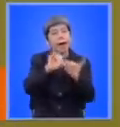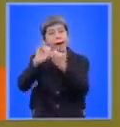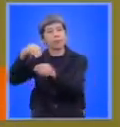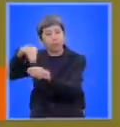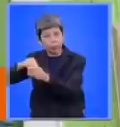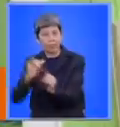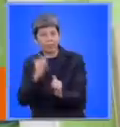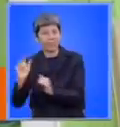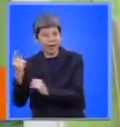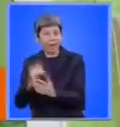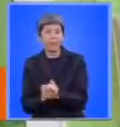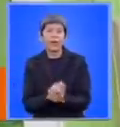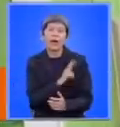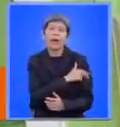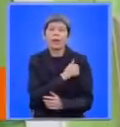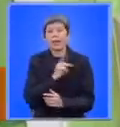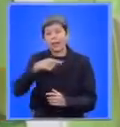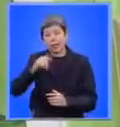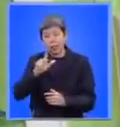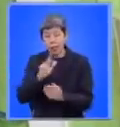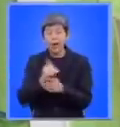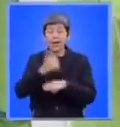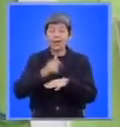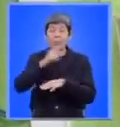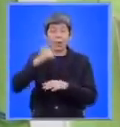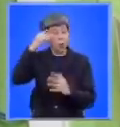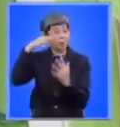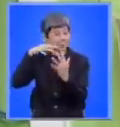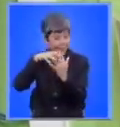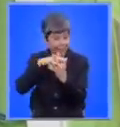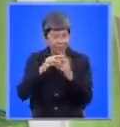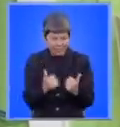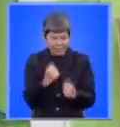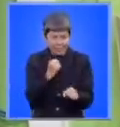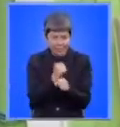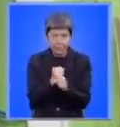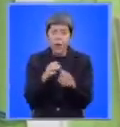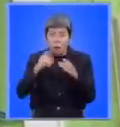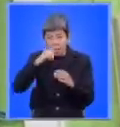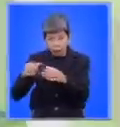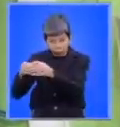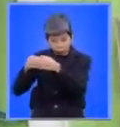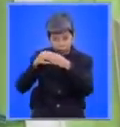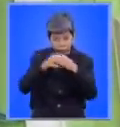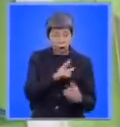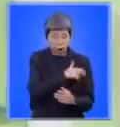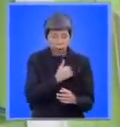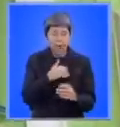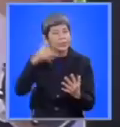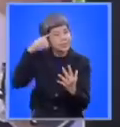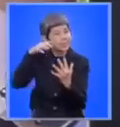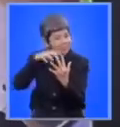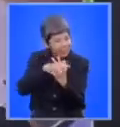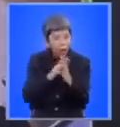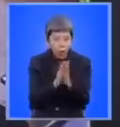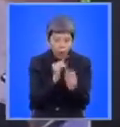คค่ะด้านนายแพทย์เกียรติภูมิวงรจิตอธิบดีกรมสุขภาพจิตระบุว่าในการรับตัวคนไทยทางแพทย์ด้านสุขภาพจิตได้ร่ว